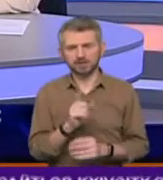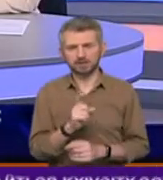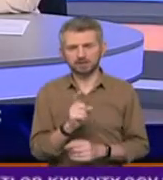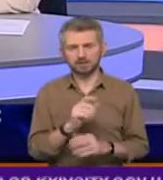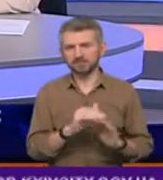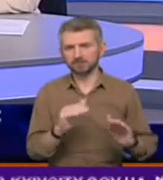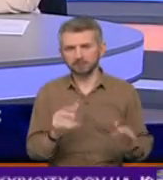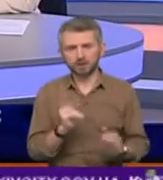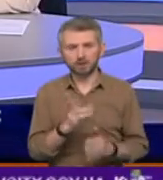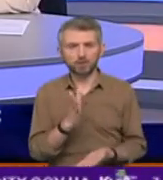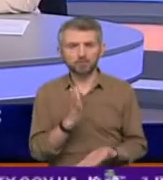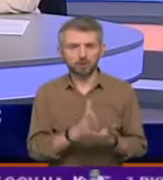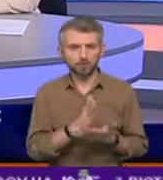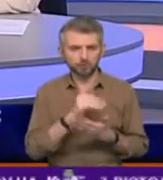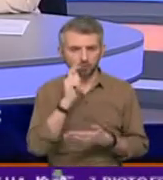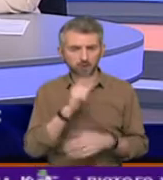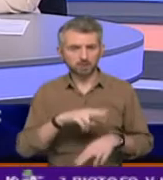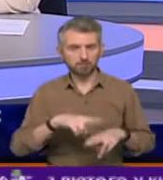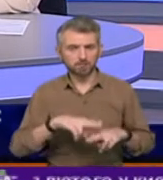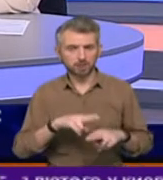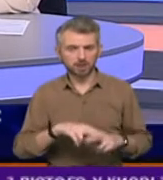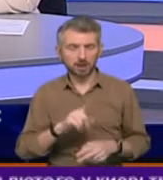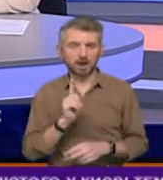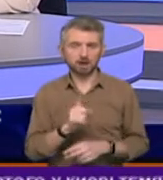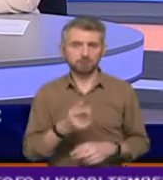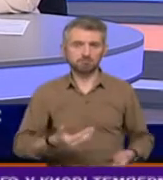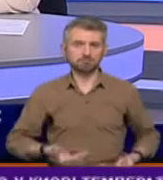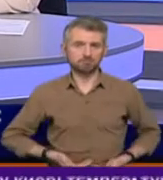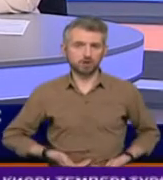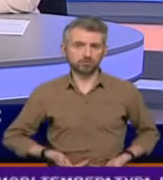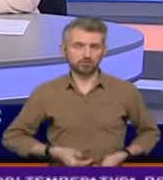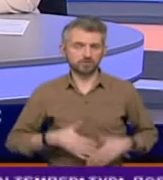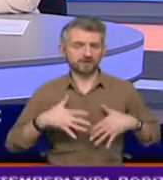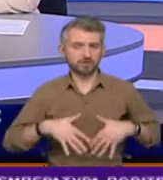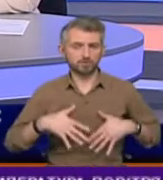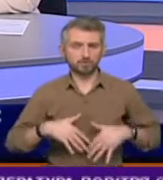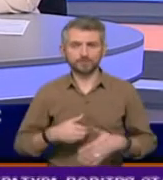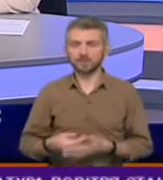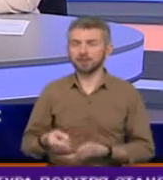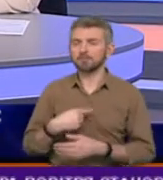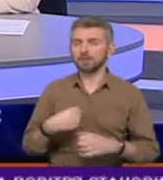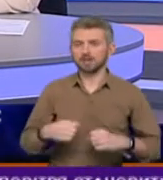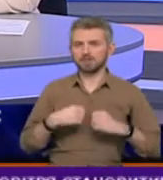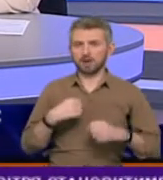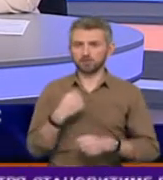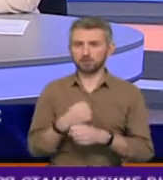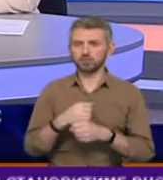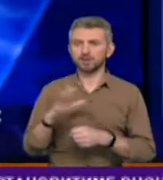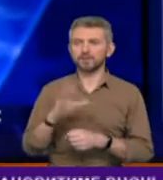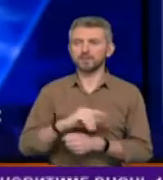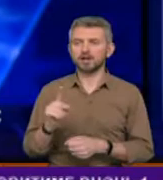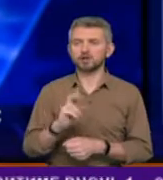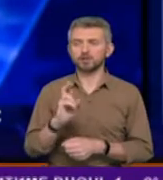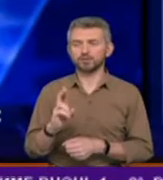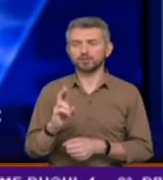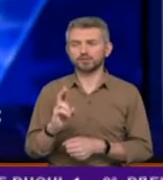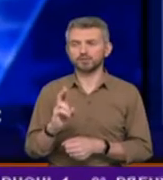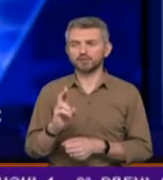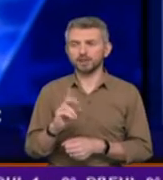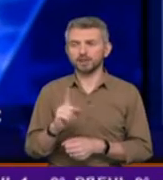суб'єкту, да, або не в той строк, і тоді ця апеляція не розглядається. Ну, тому на це треба звернути увагу абсолютно всім абітурієнтам, на мою думку. Я